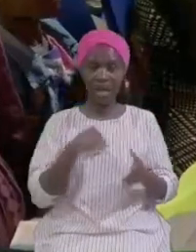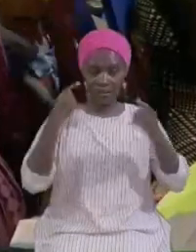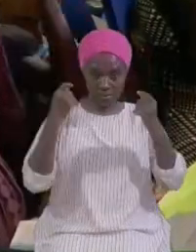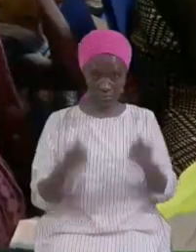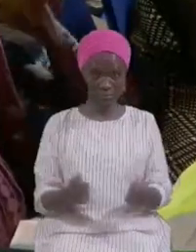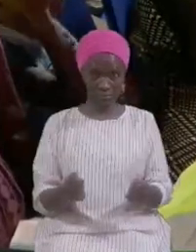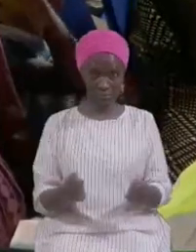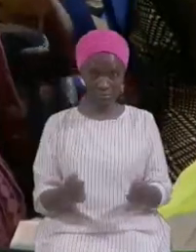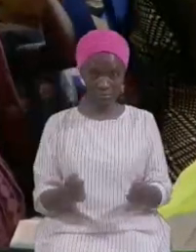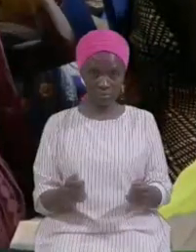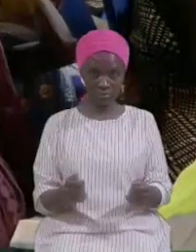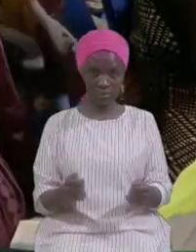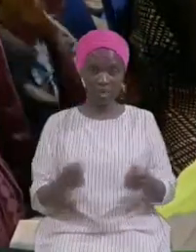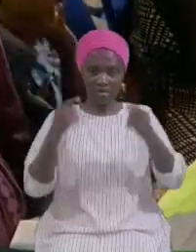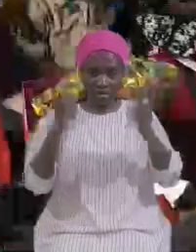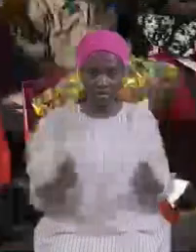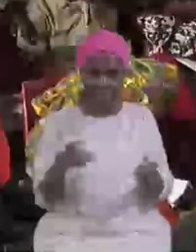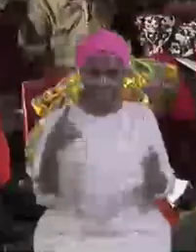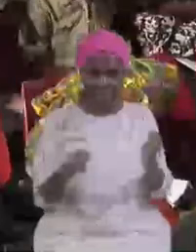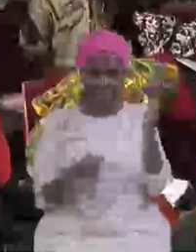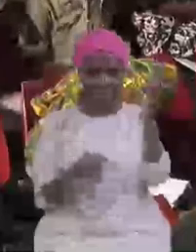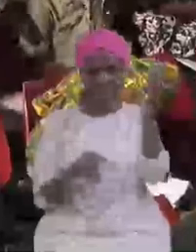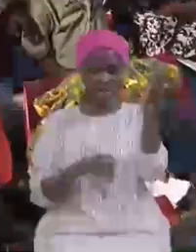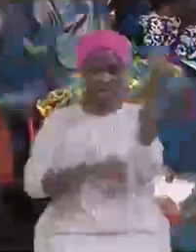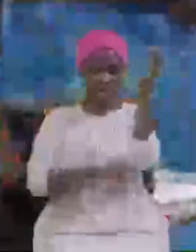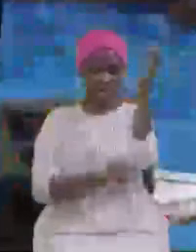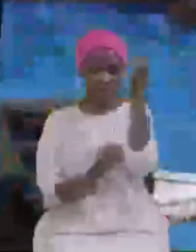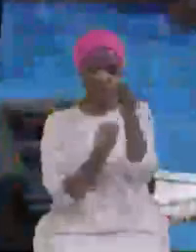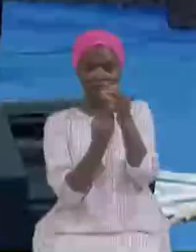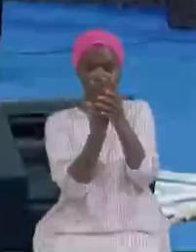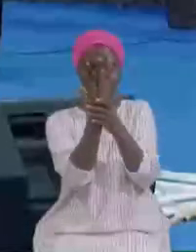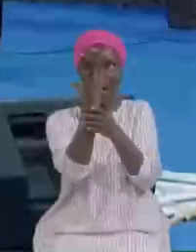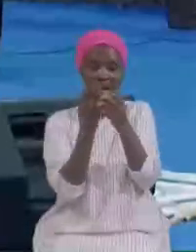instant, la perte de sang s'arrêta.